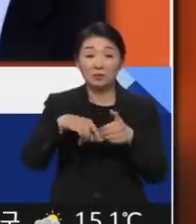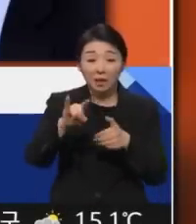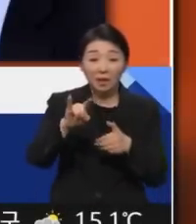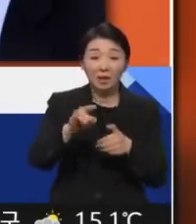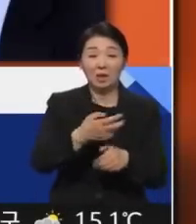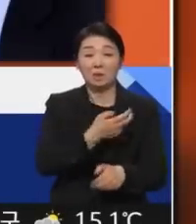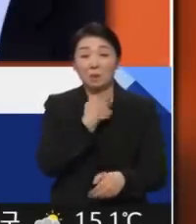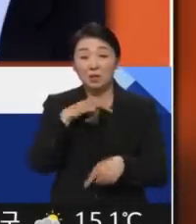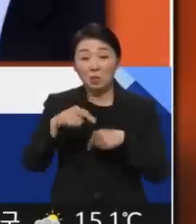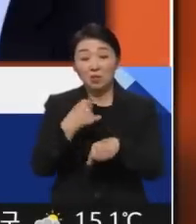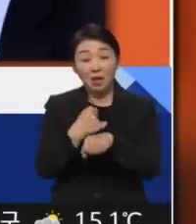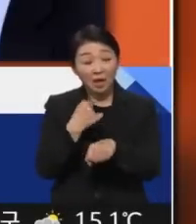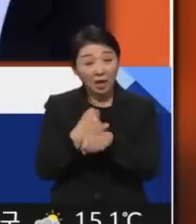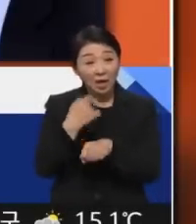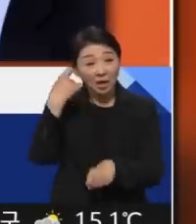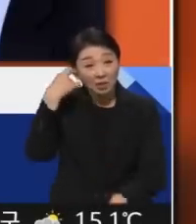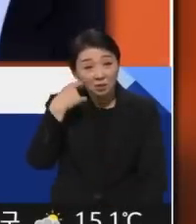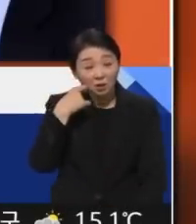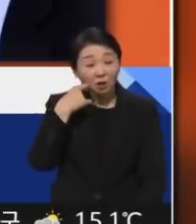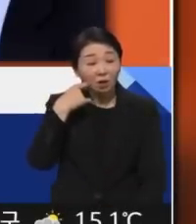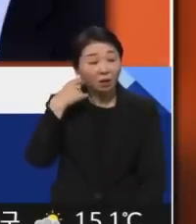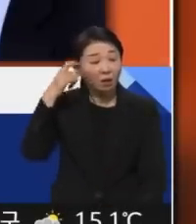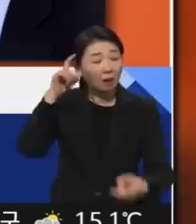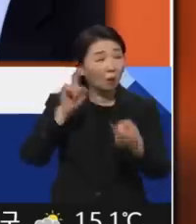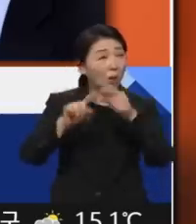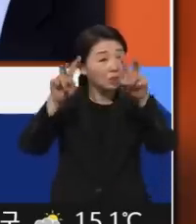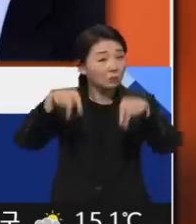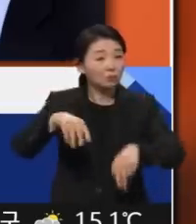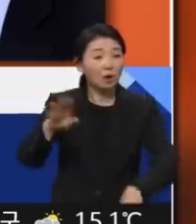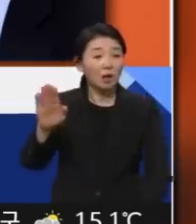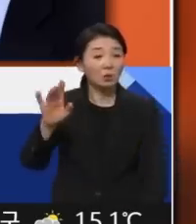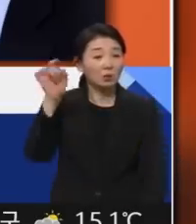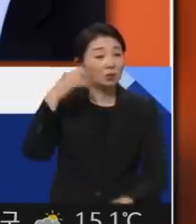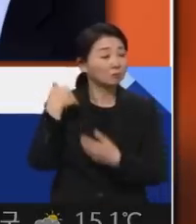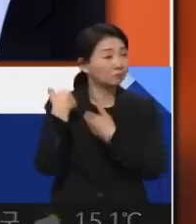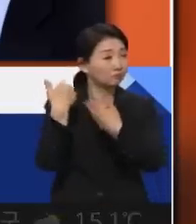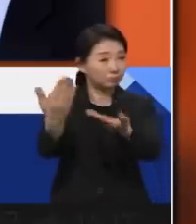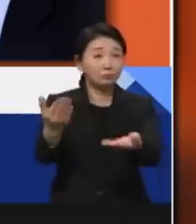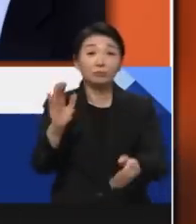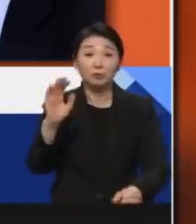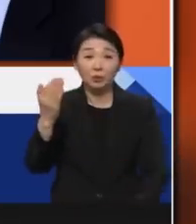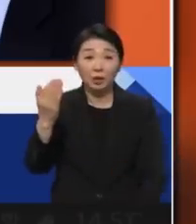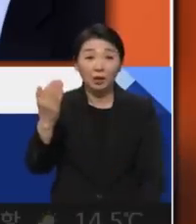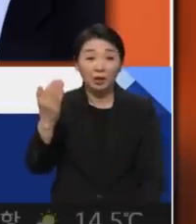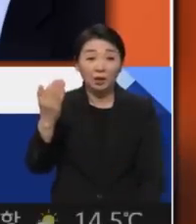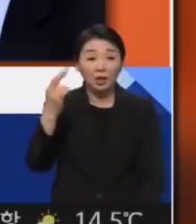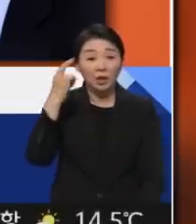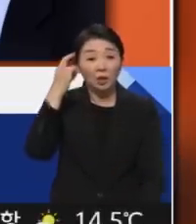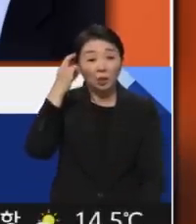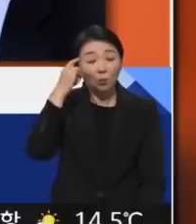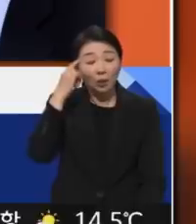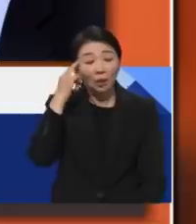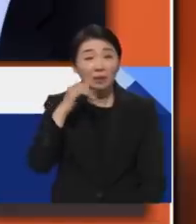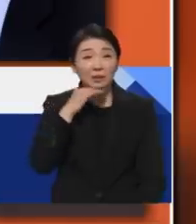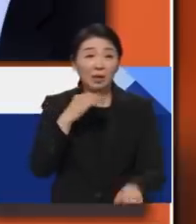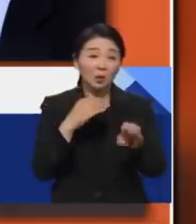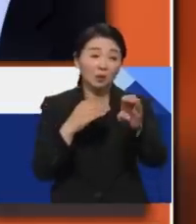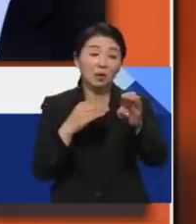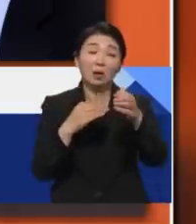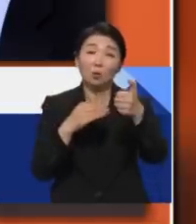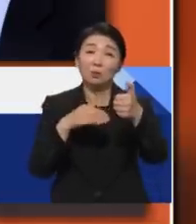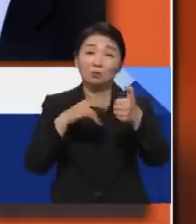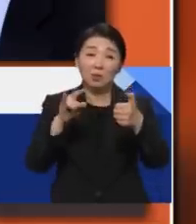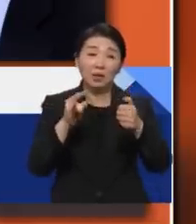느껴진다면은 이거는 단순히 무관심이 아니라 반감으로 나타날 수가 있어요. 그러니까 중도라든지 젊은 층의